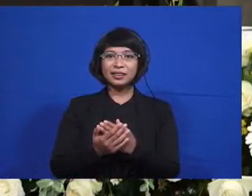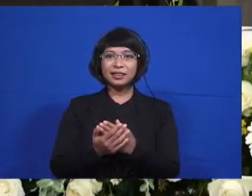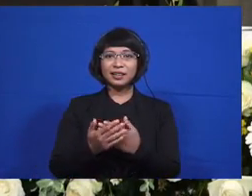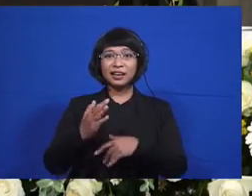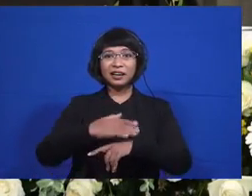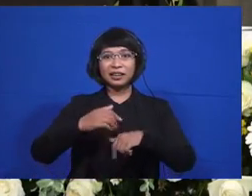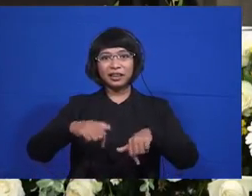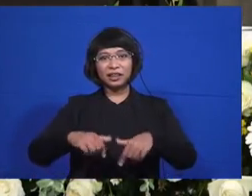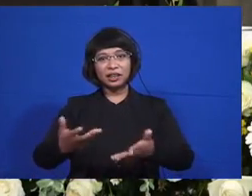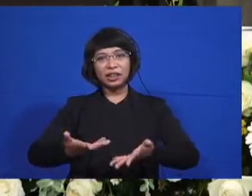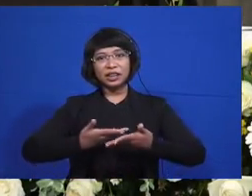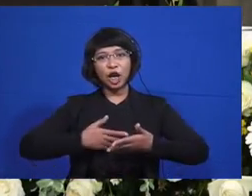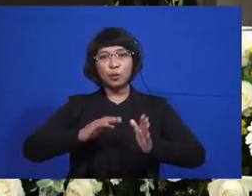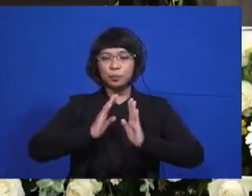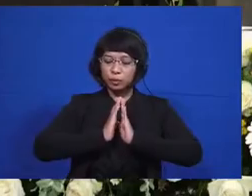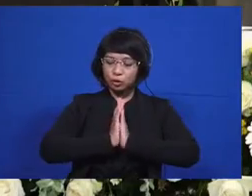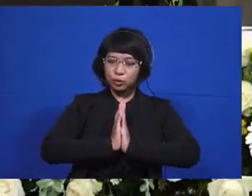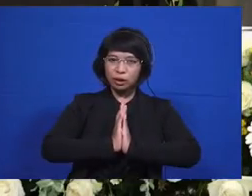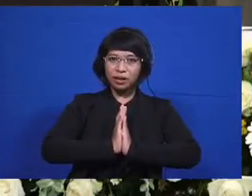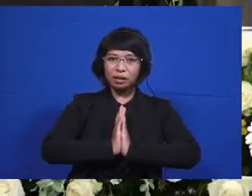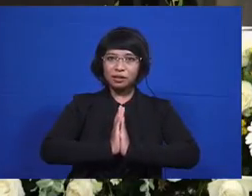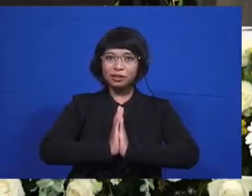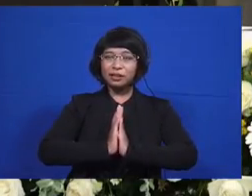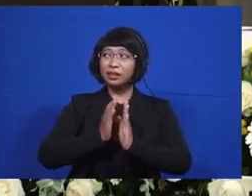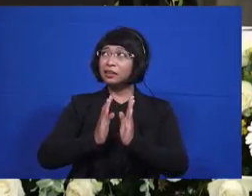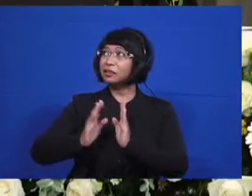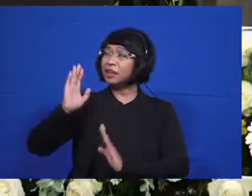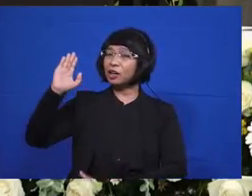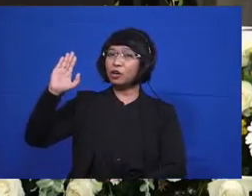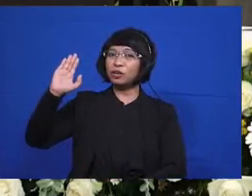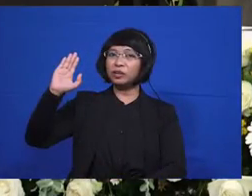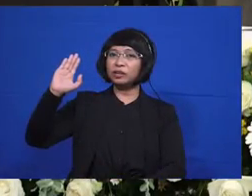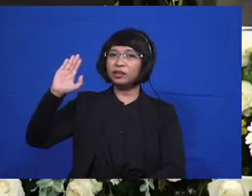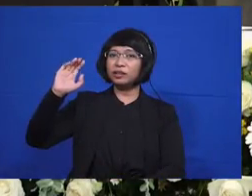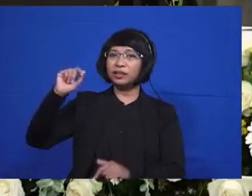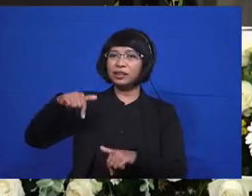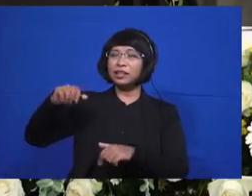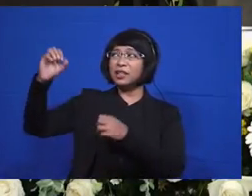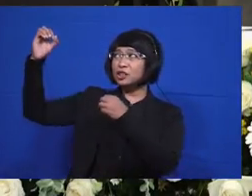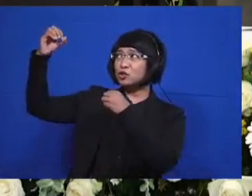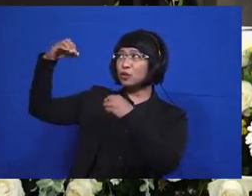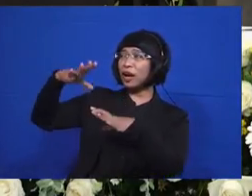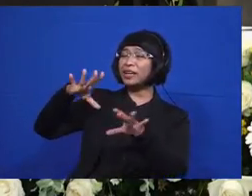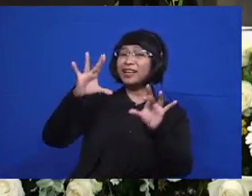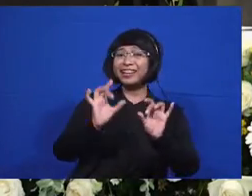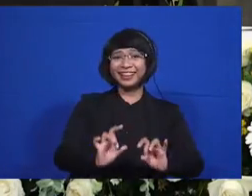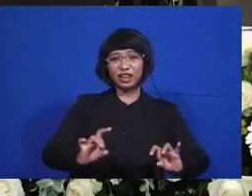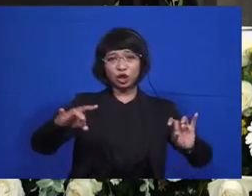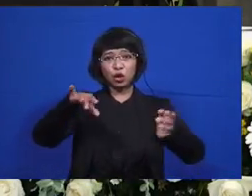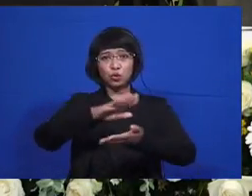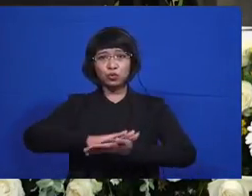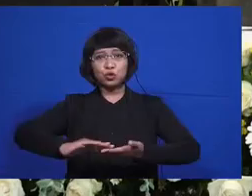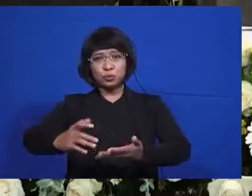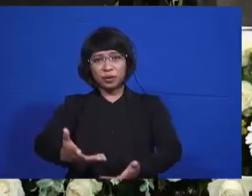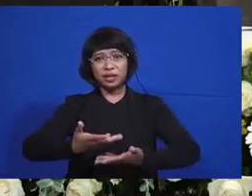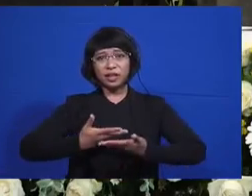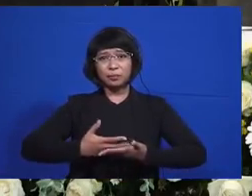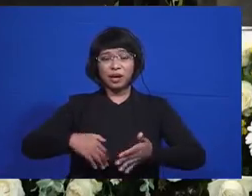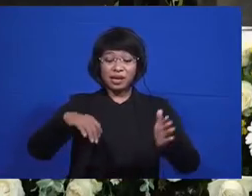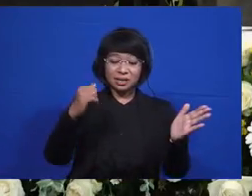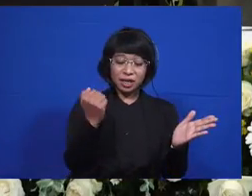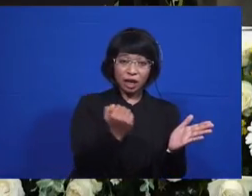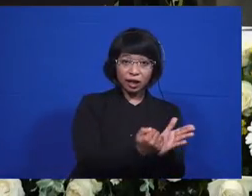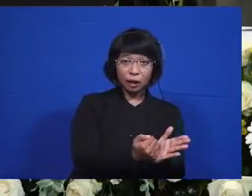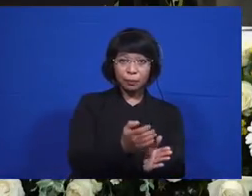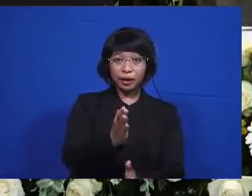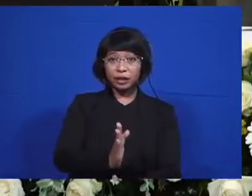berdoa bagi kedua diakon kita ini, agar hari ini dicurahi Roh Kudus, sehingga mampu menerima rahmat tapisan imamat ini